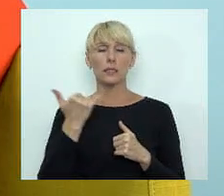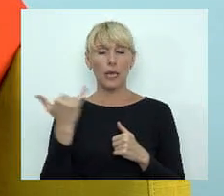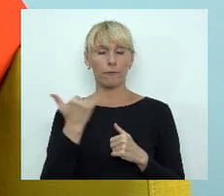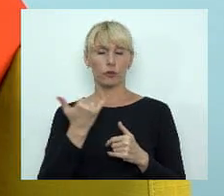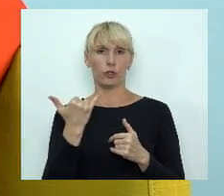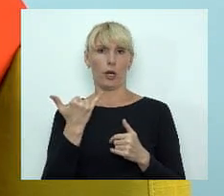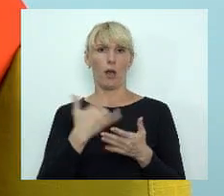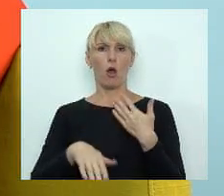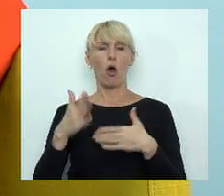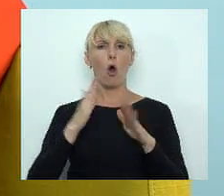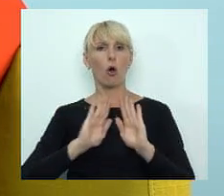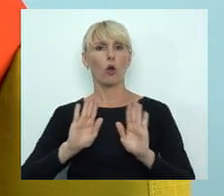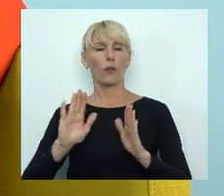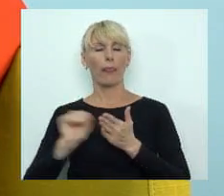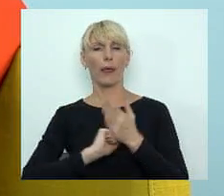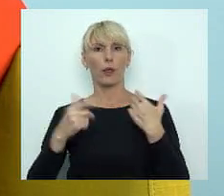osobowych polega na